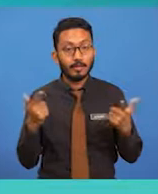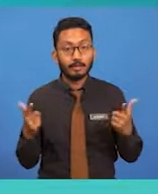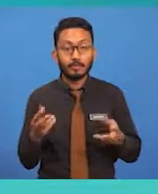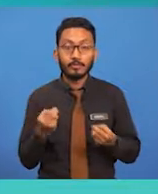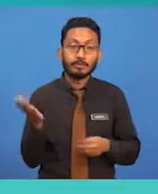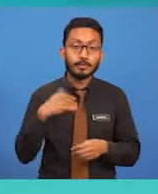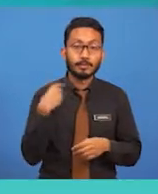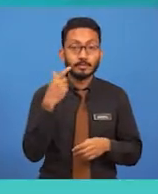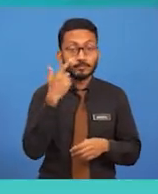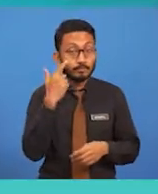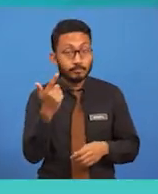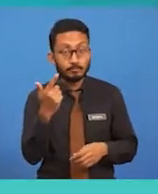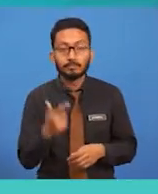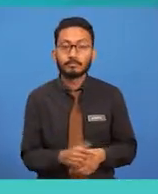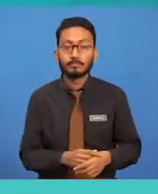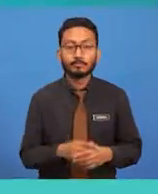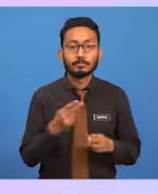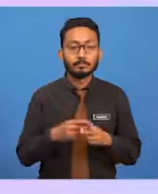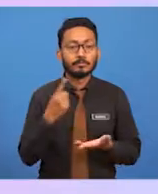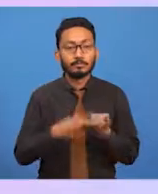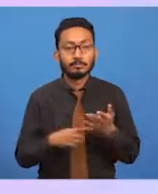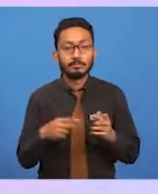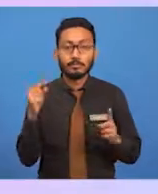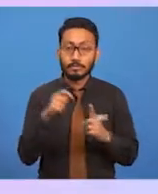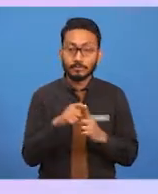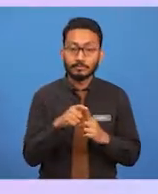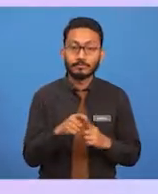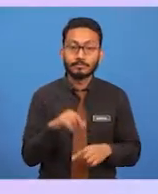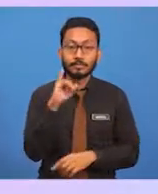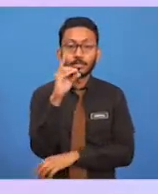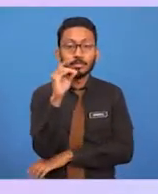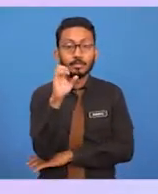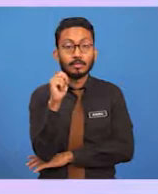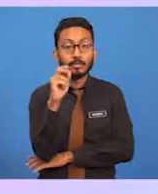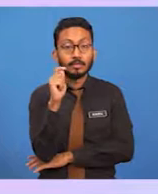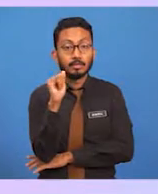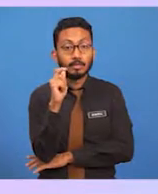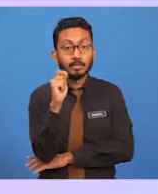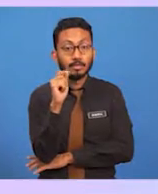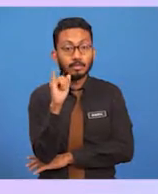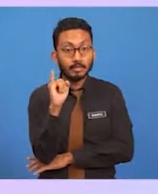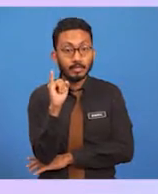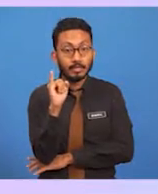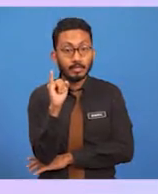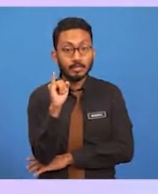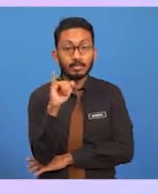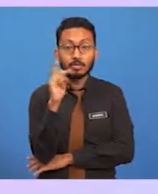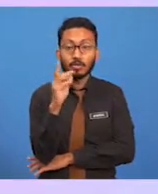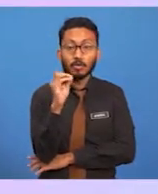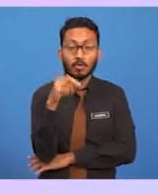lihat pula apakah tujuannya. Identiti korporat ini adalah bertujuan